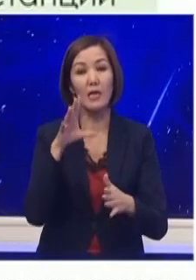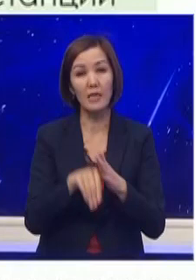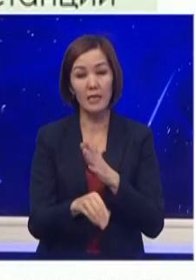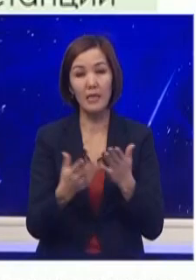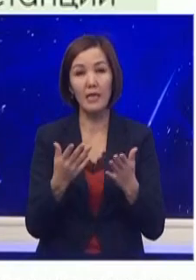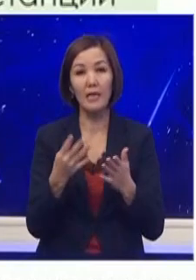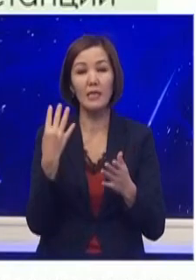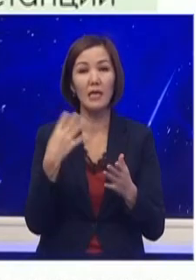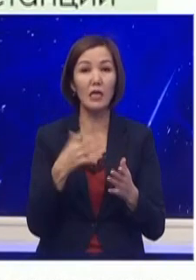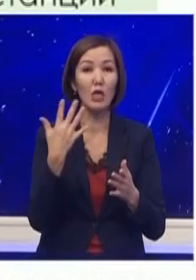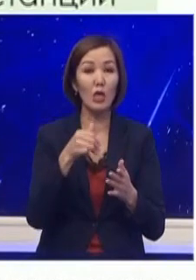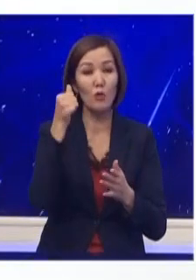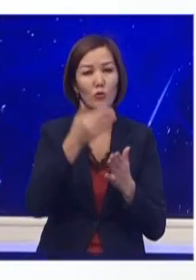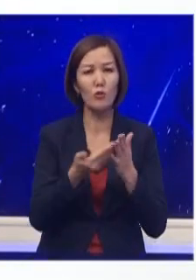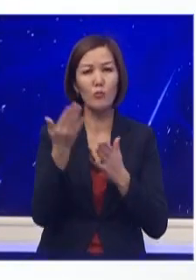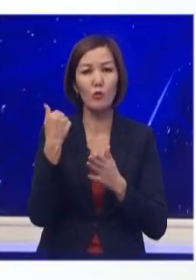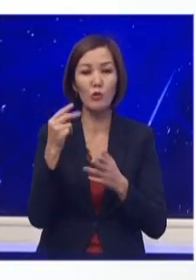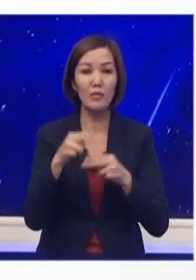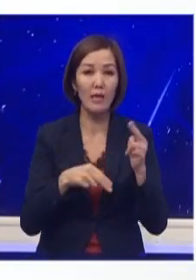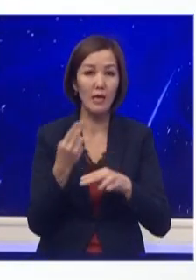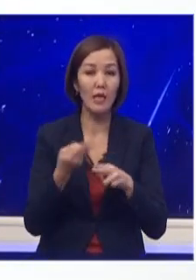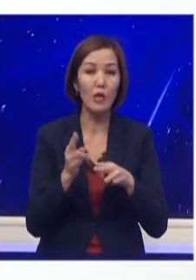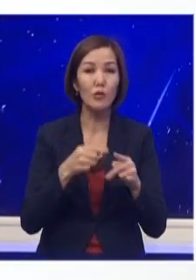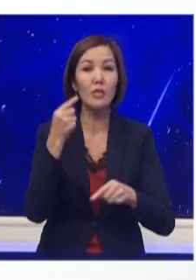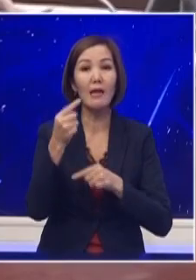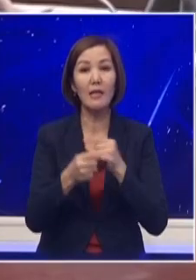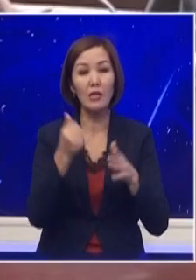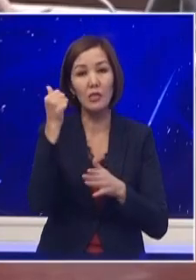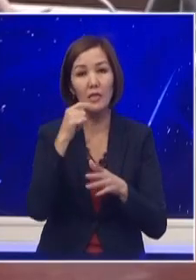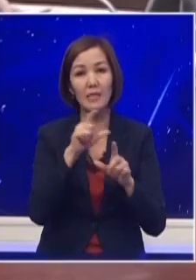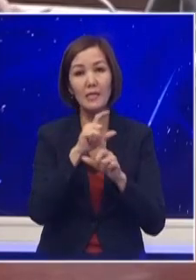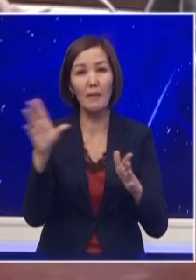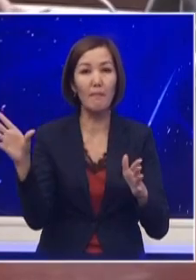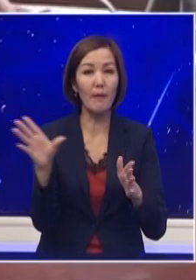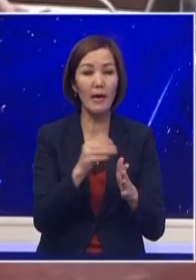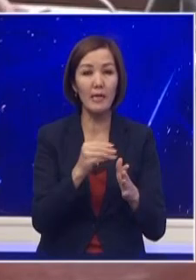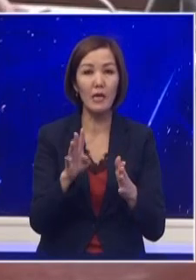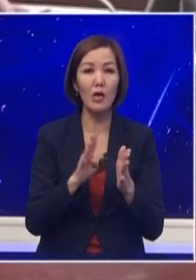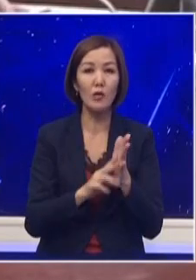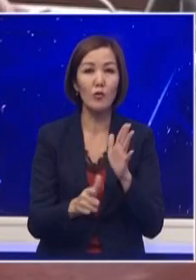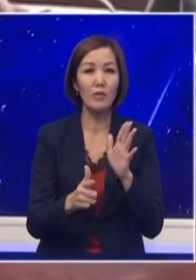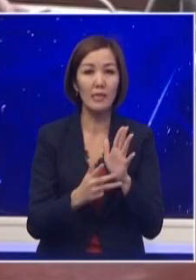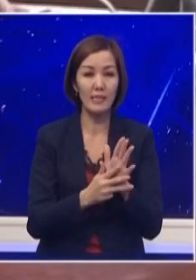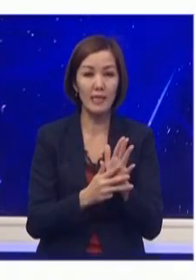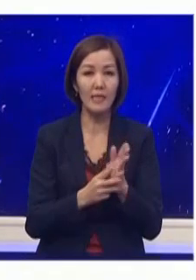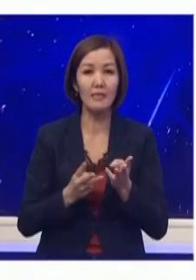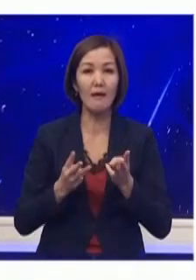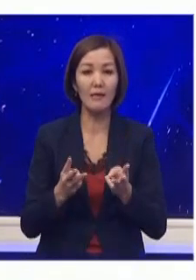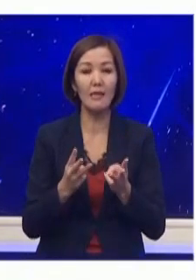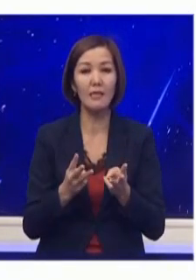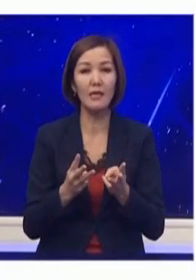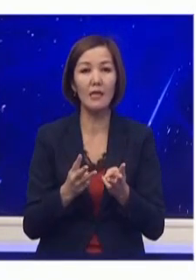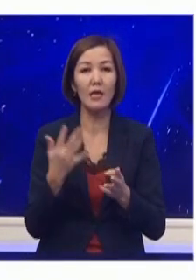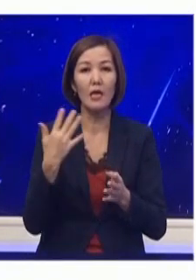кейбірі 40-50 жыл бұрын салынған. Сондықтан келер жылы тозығы жеткендері, яғни 98 қазандық 54